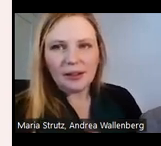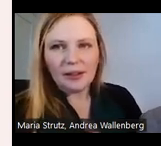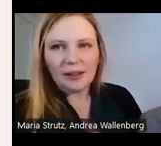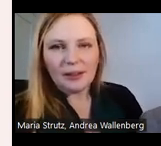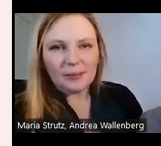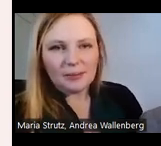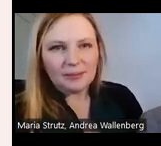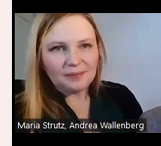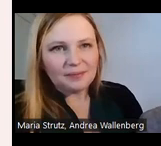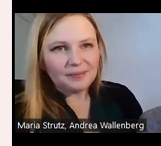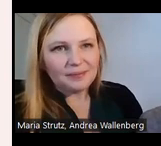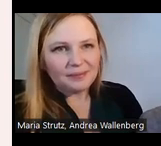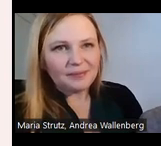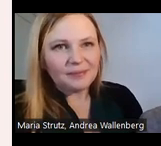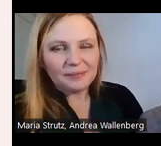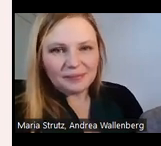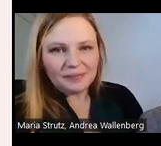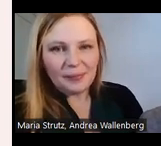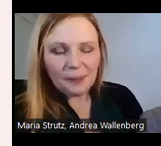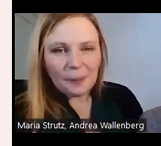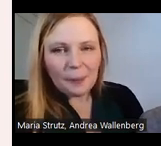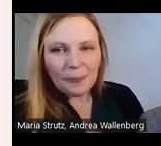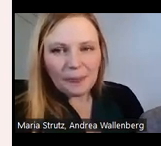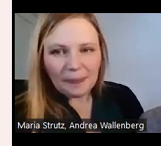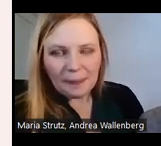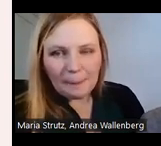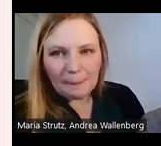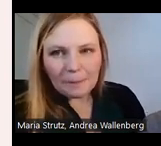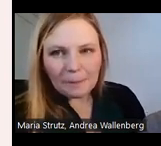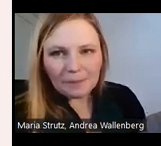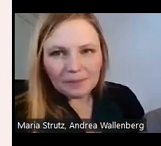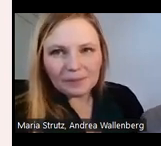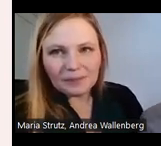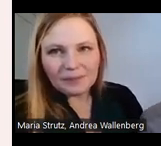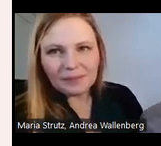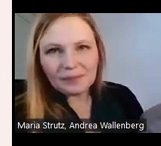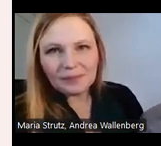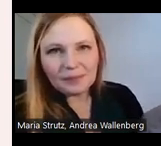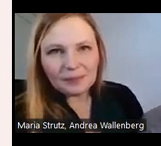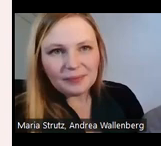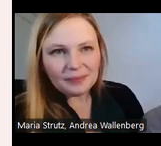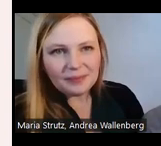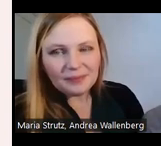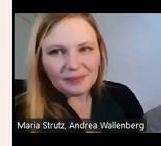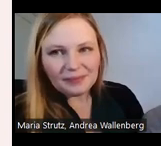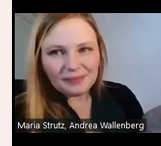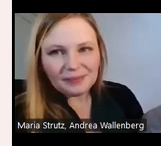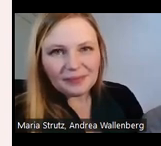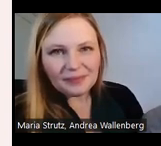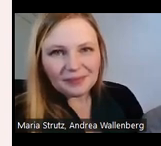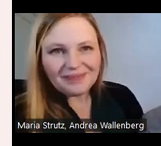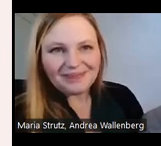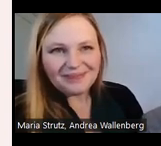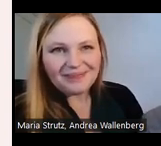mic igång här. Du kanske vill säga någonting. Jag vet inte om folk vill dröja sig kvar, men tänkte om du ville avsluta. Ja, jag ville bara